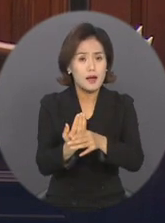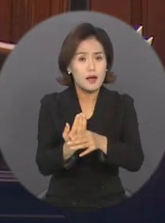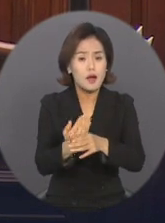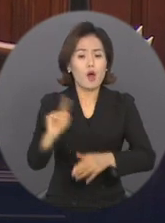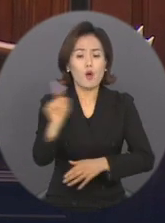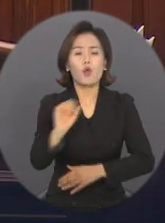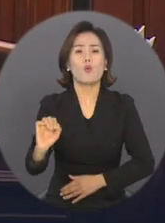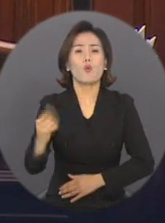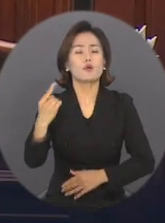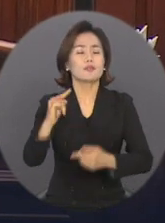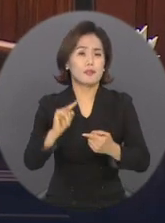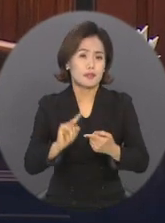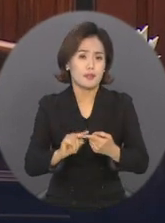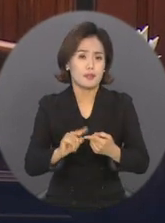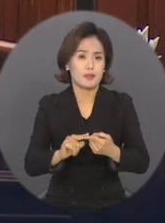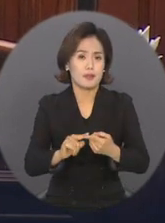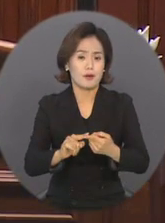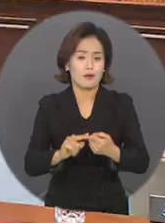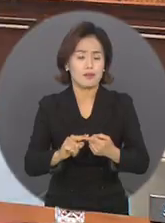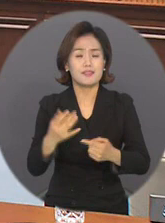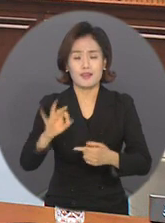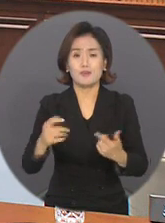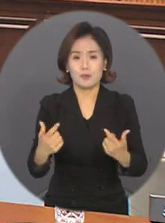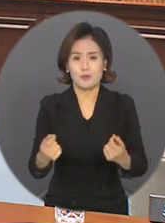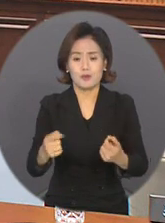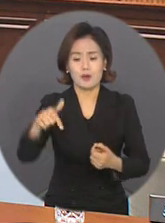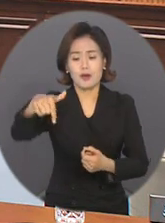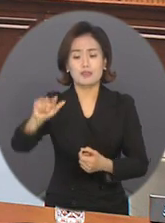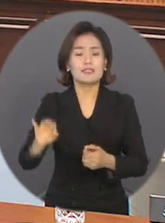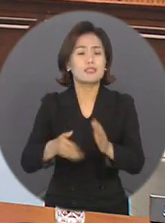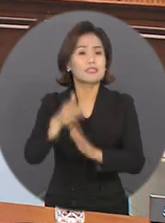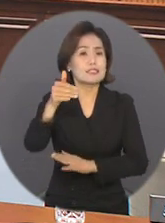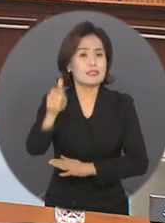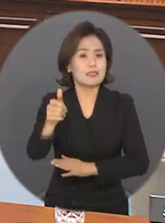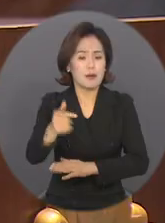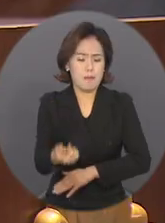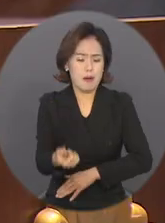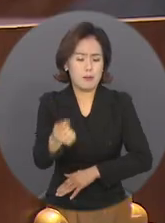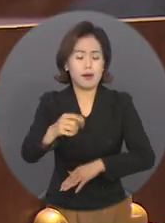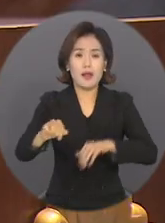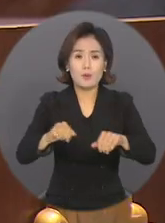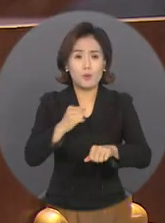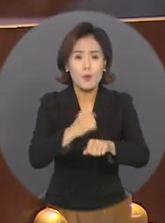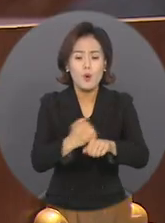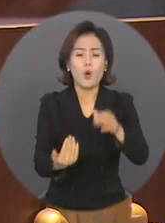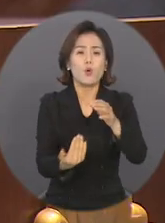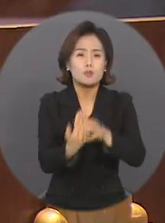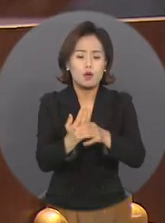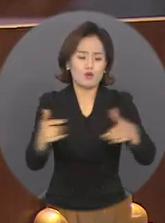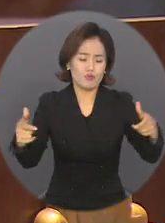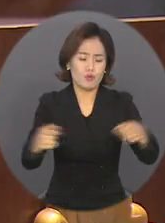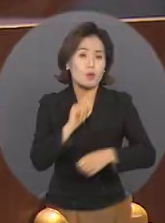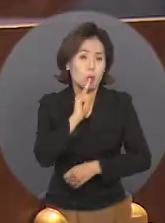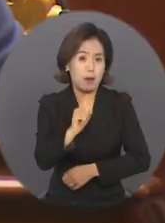있는 어떤 요인으로 기인한 것입니다. 강기정 광주시장은 그나마 신속한 대응으로 사고 규모를 줄일 수